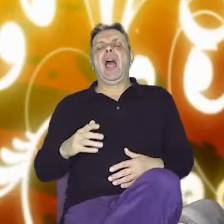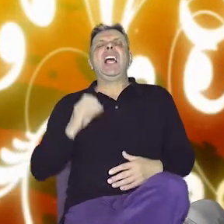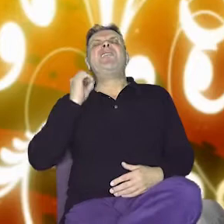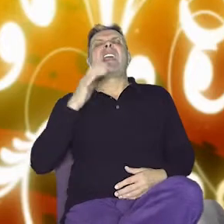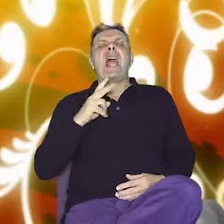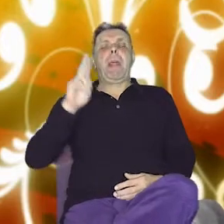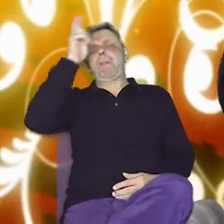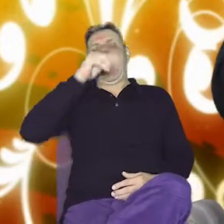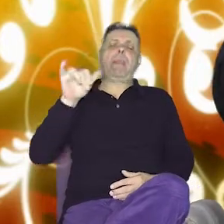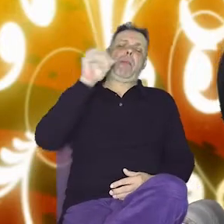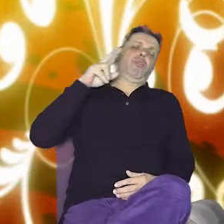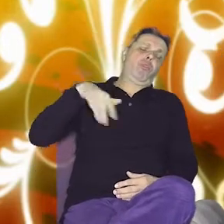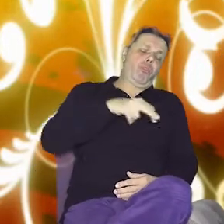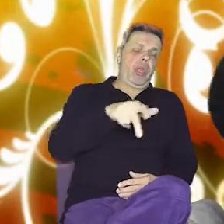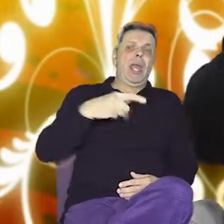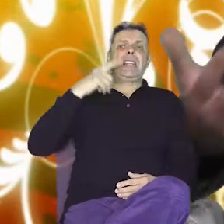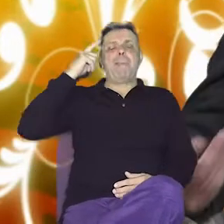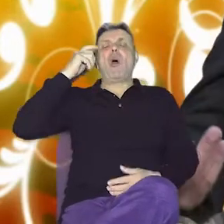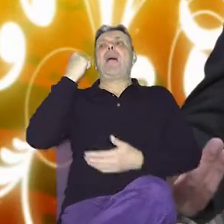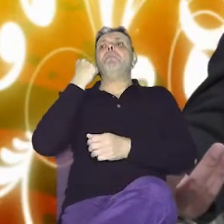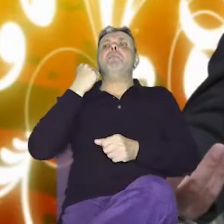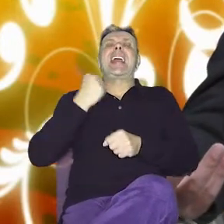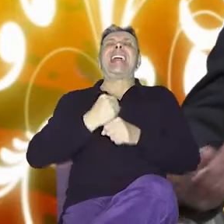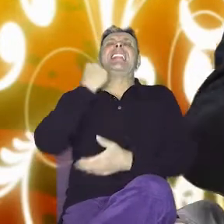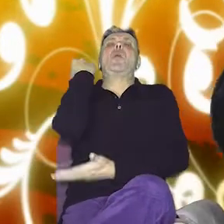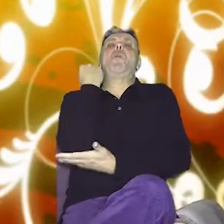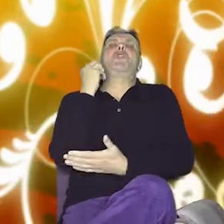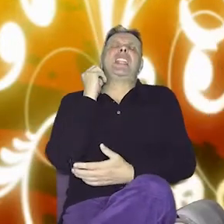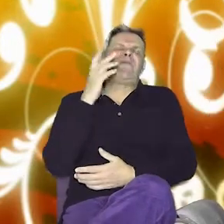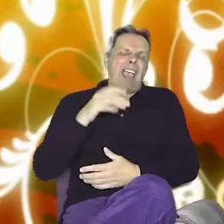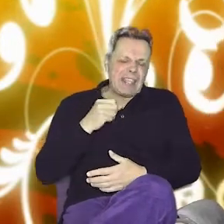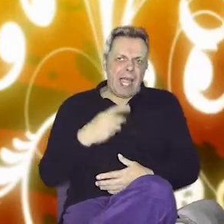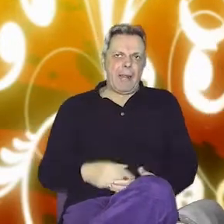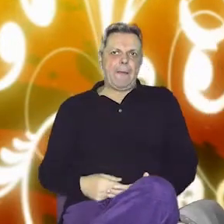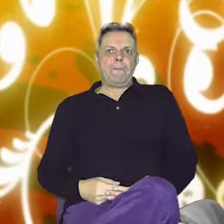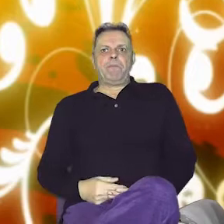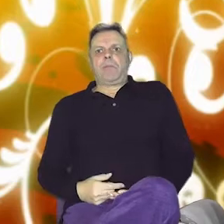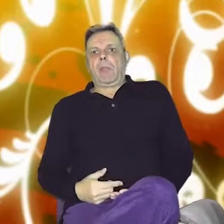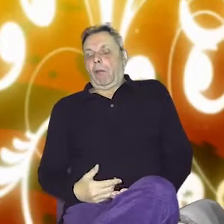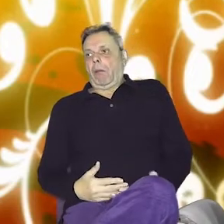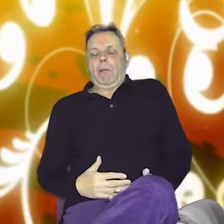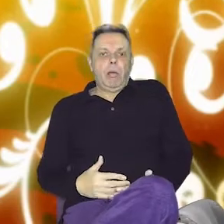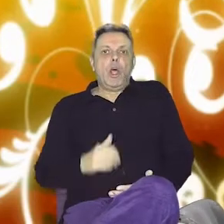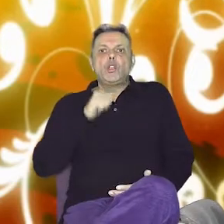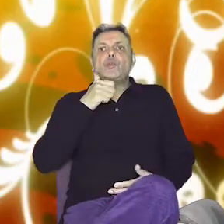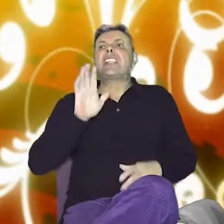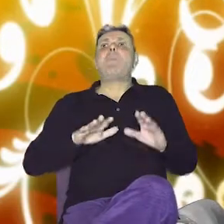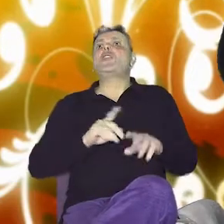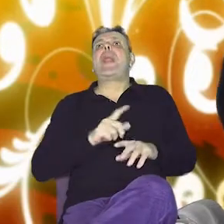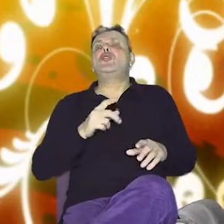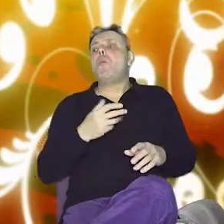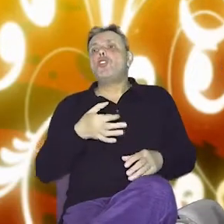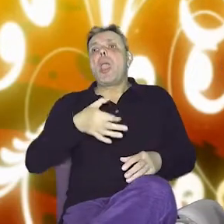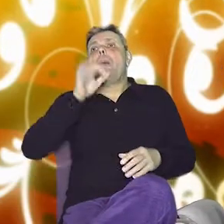svaki dan, to ne znači da moram raditi gluposti svaki dan i ne znam što, jer se sutra možda neću